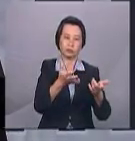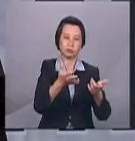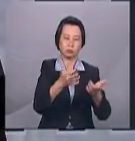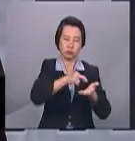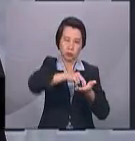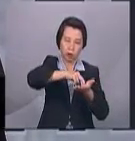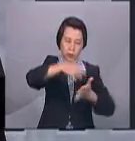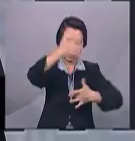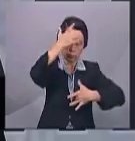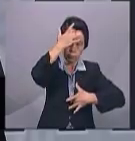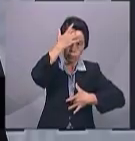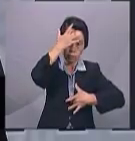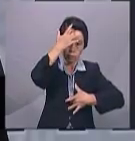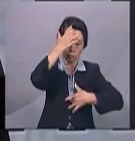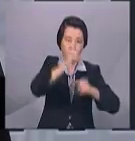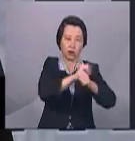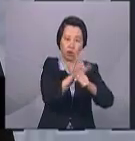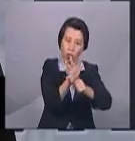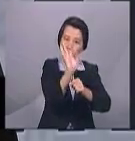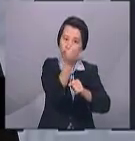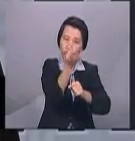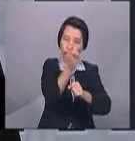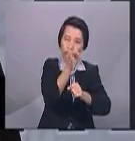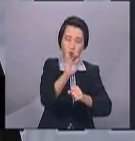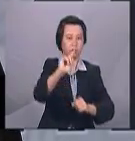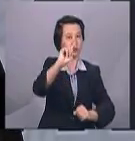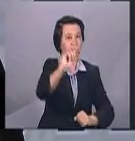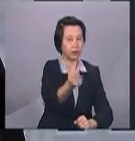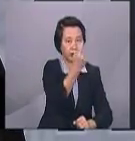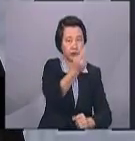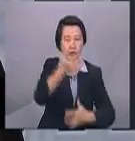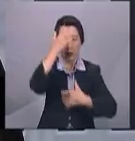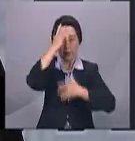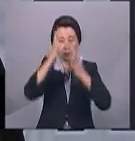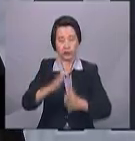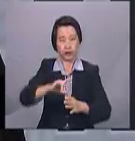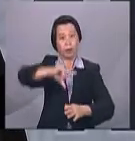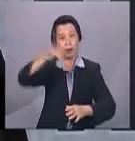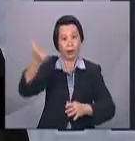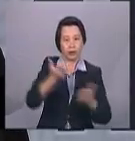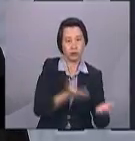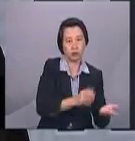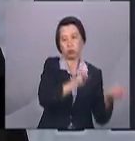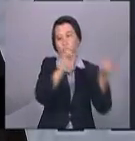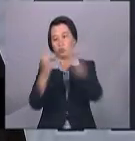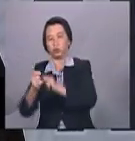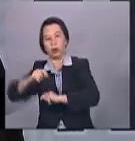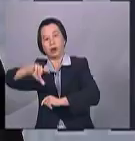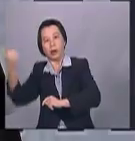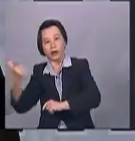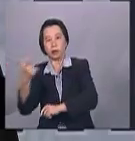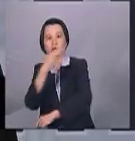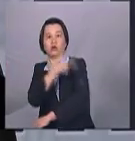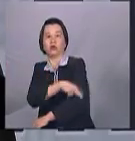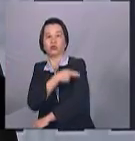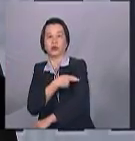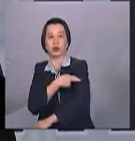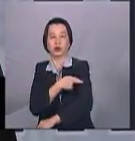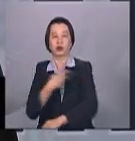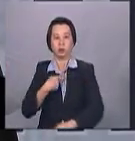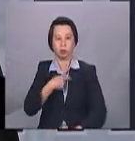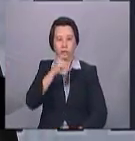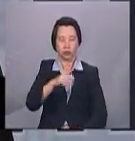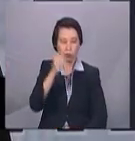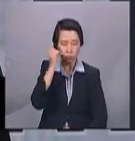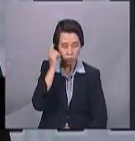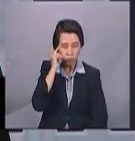merawat pesakit COVID sahaja. Pesakit-pesakit lain dirujuk pada hospital-hospital yang lain. Jadi kita dah kena pasti kapasiti